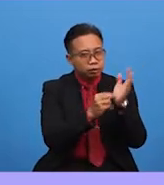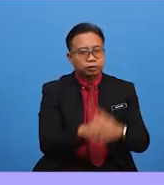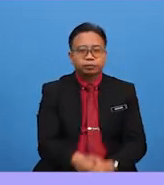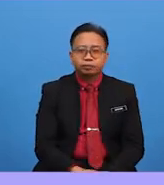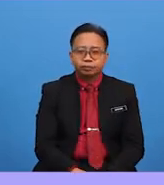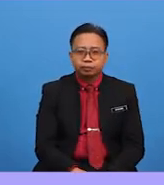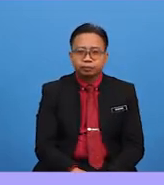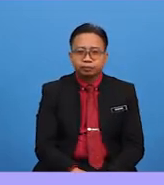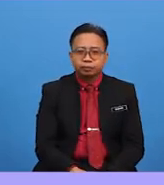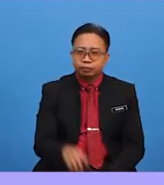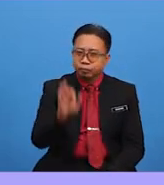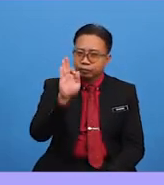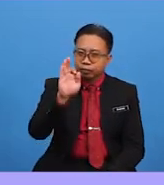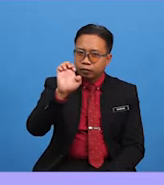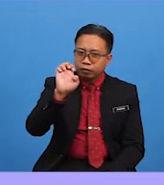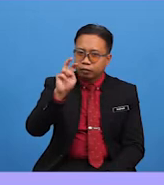jururawat,